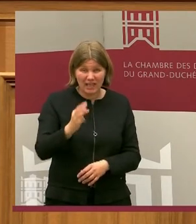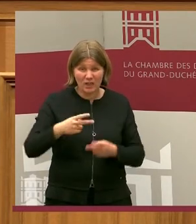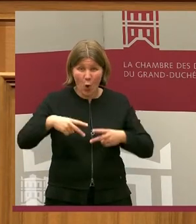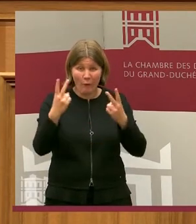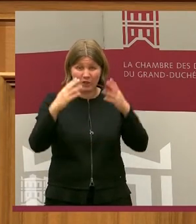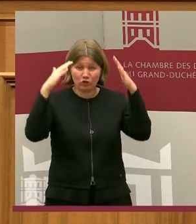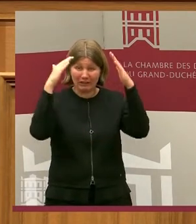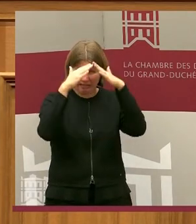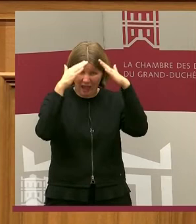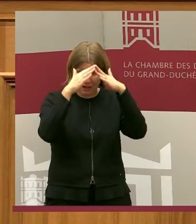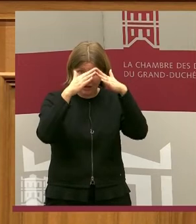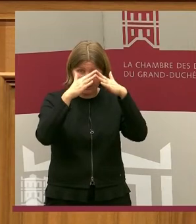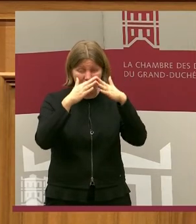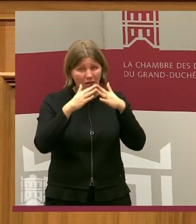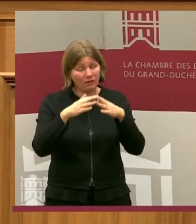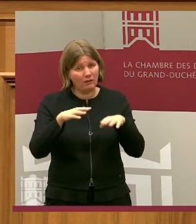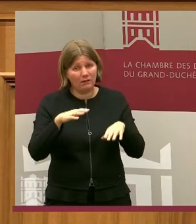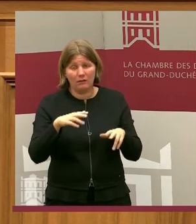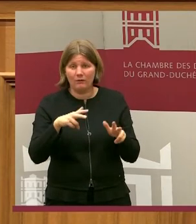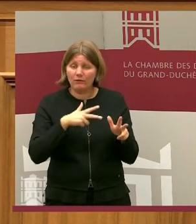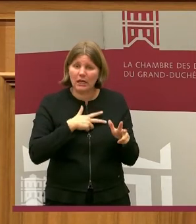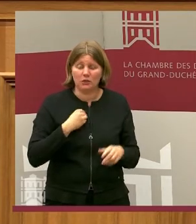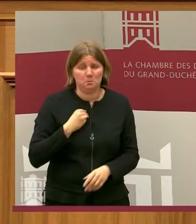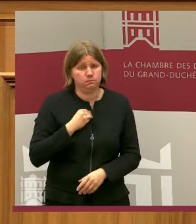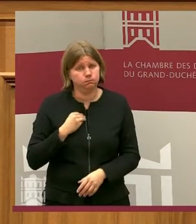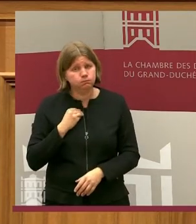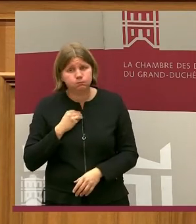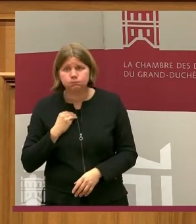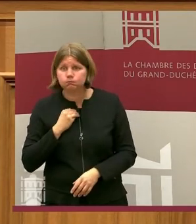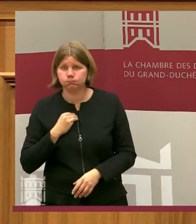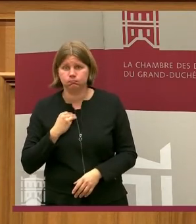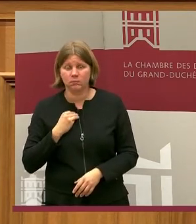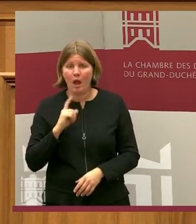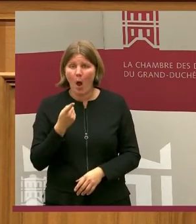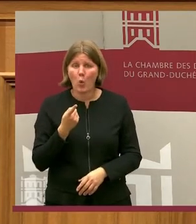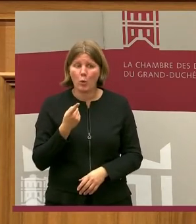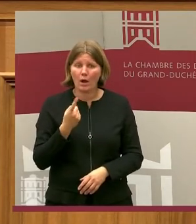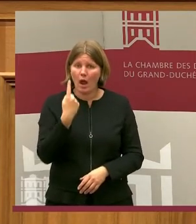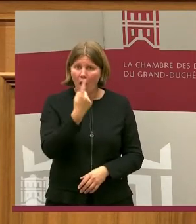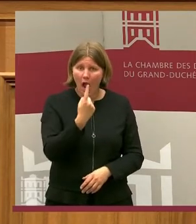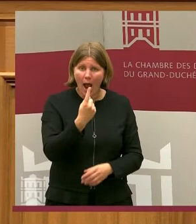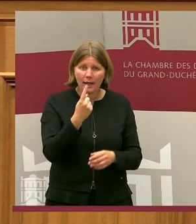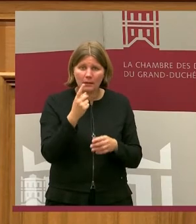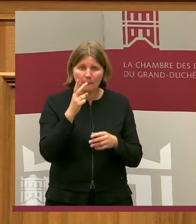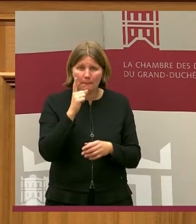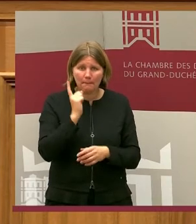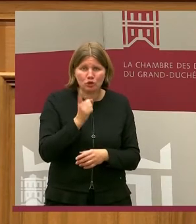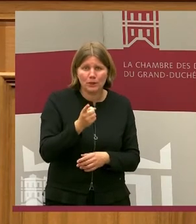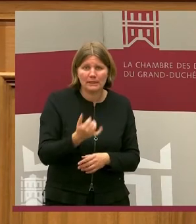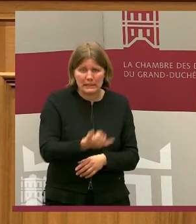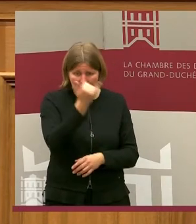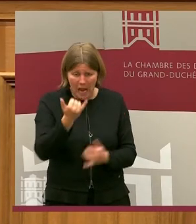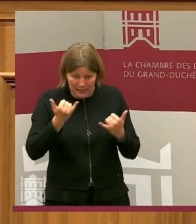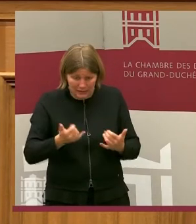sind für sich geholt ein Schaden. Auch mit der Idee, dass ab einem gewissen Jahr alle neuen Gebäude sollen müssen eine Anlage direkt mal drauf